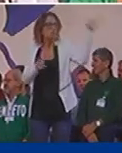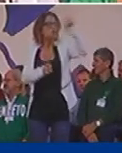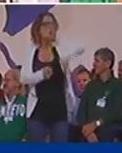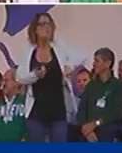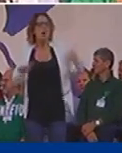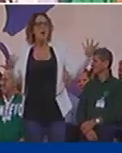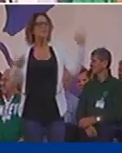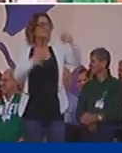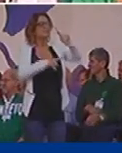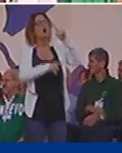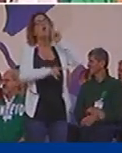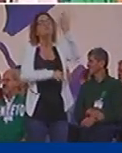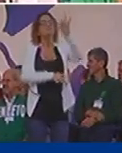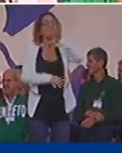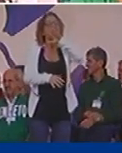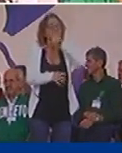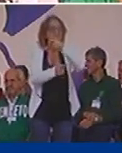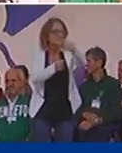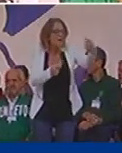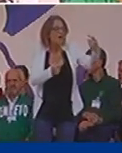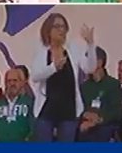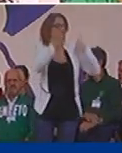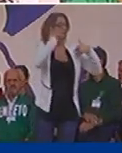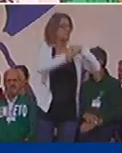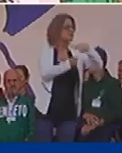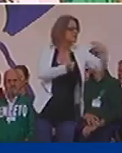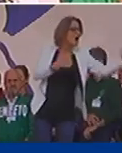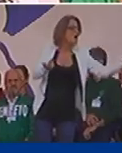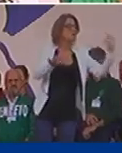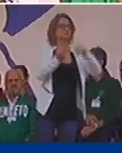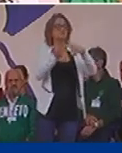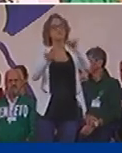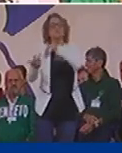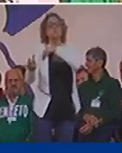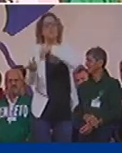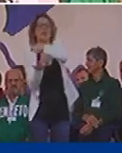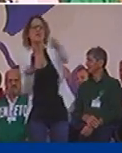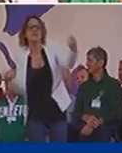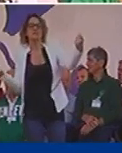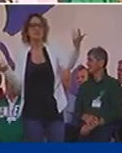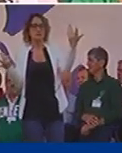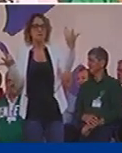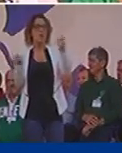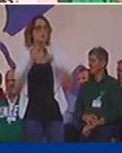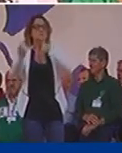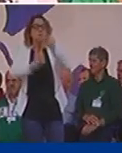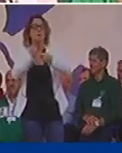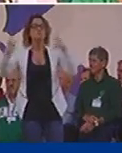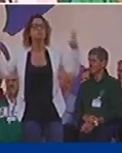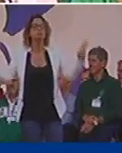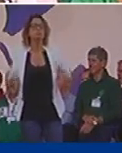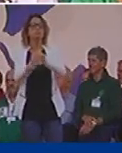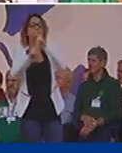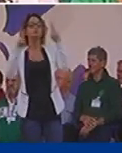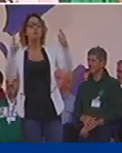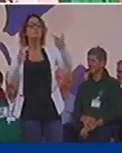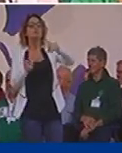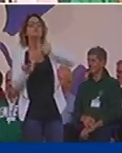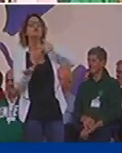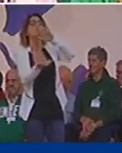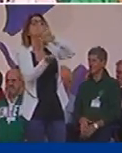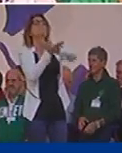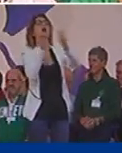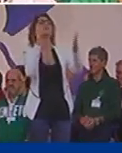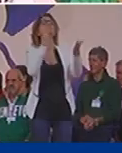per i loro anziani, per i loro disabili, per i loro studenti, ma non li possono spendere perché c'è il patto di